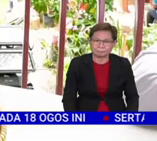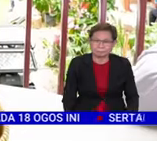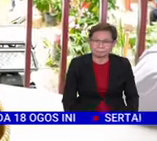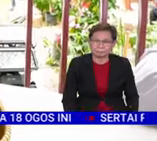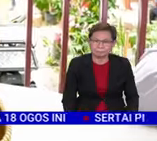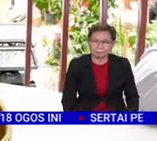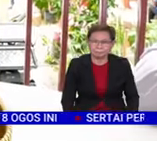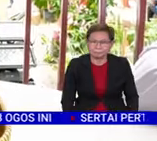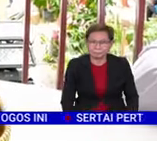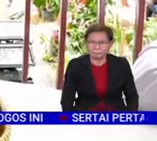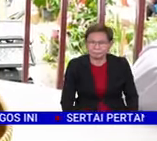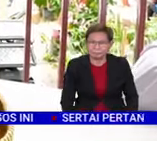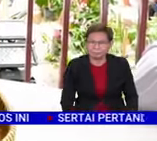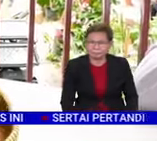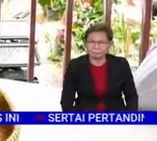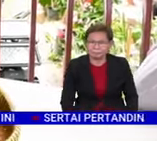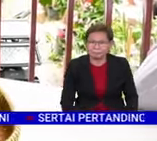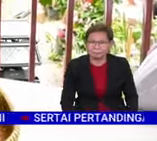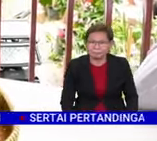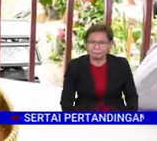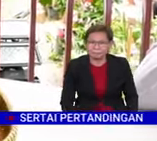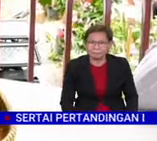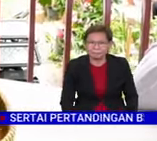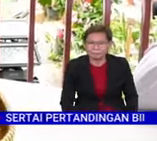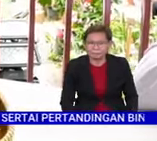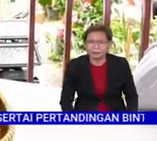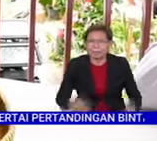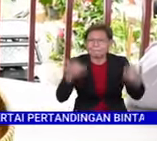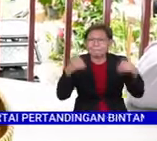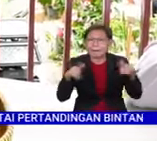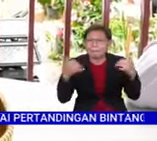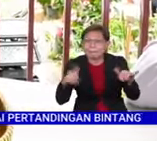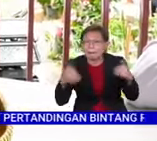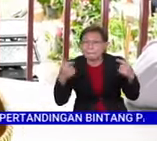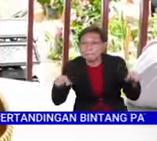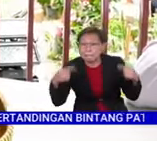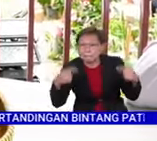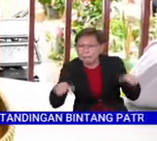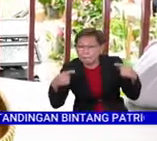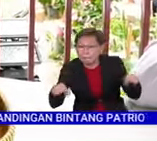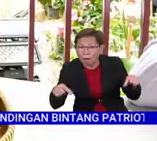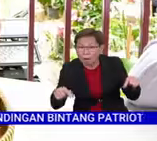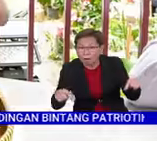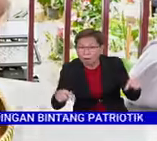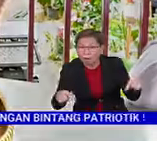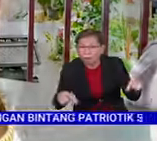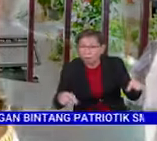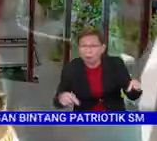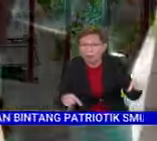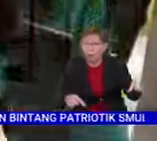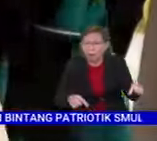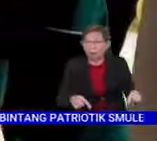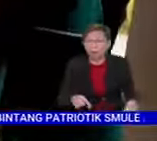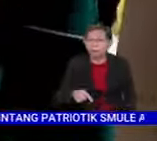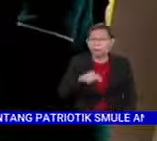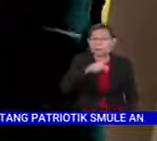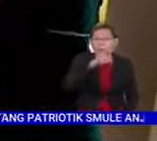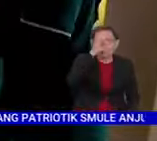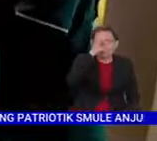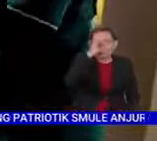Sekarang saya kat Pavilion Kedah ni, dia nak saya main game cari puspa wangi. Besar janggut. Dah goncang lah,